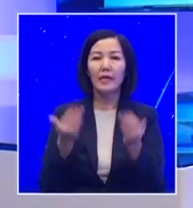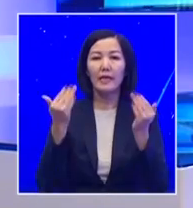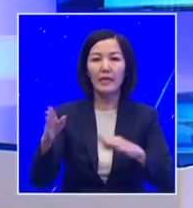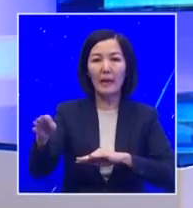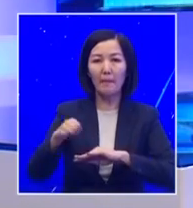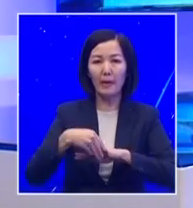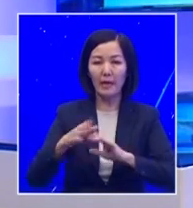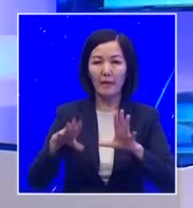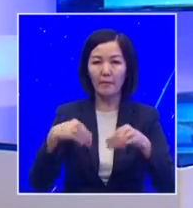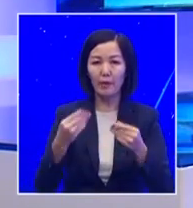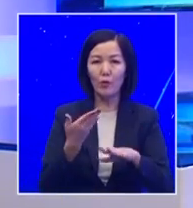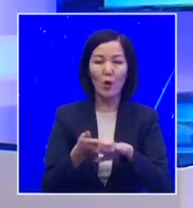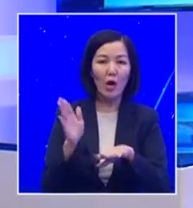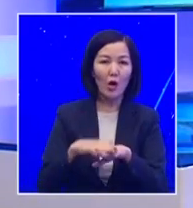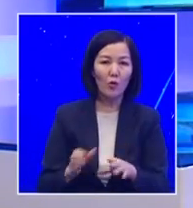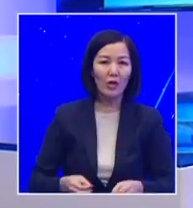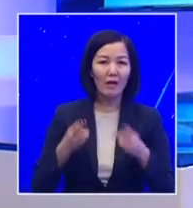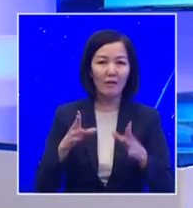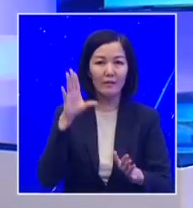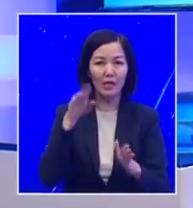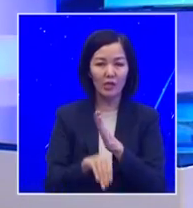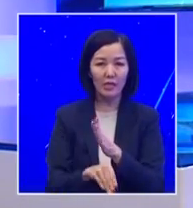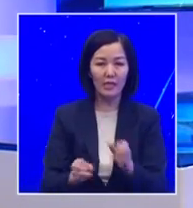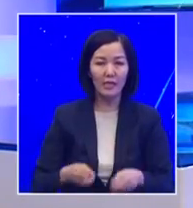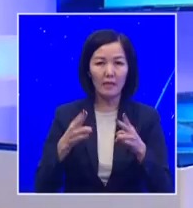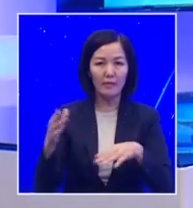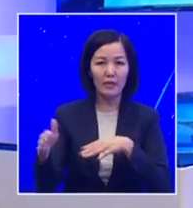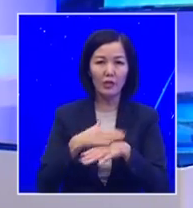Енді пара беру ауыр қылмыс түріне жатады. Қылмыстық